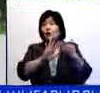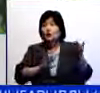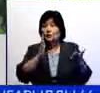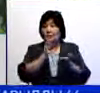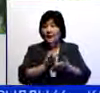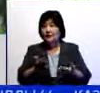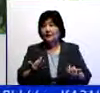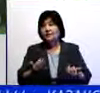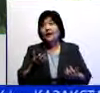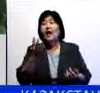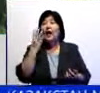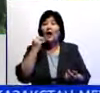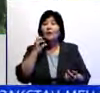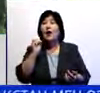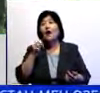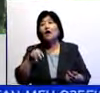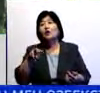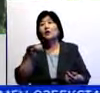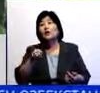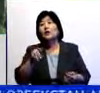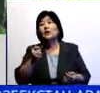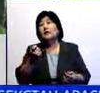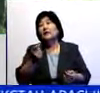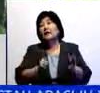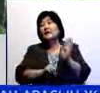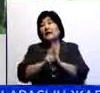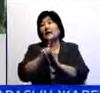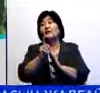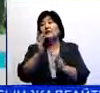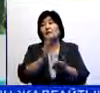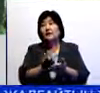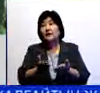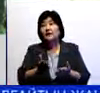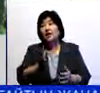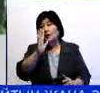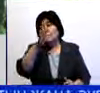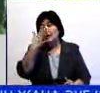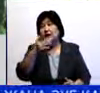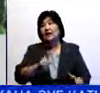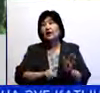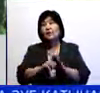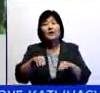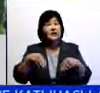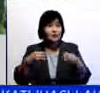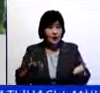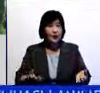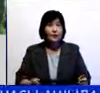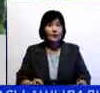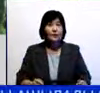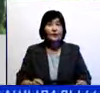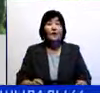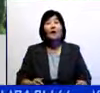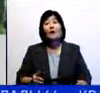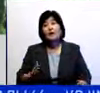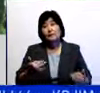менде. Алма, алмұрттар енді алды жеміс бере бастады енді. Ол енді 5 жылдан кейін бастап береді ғой. Алды